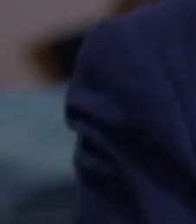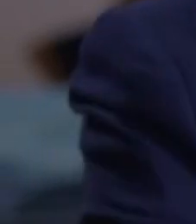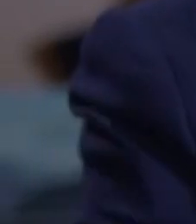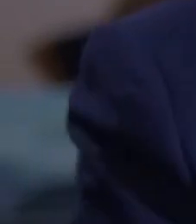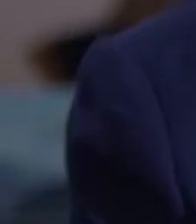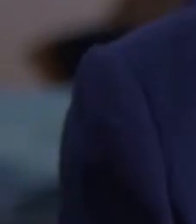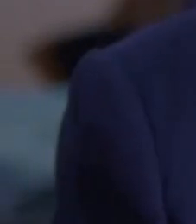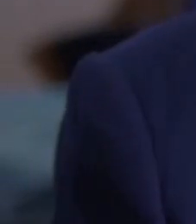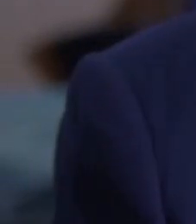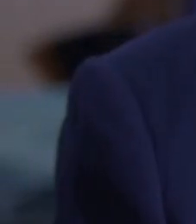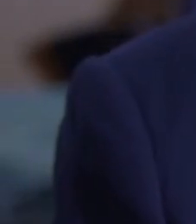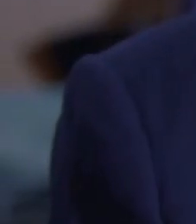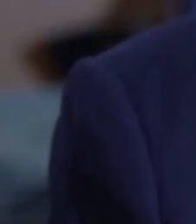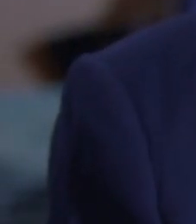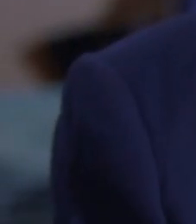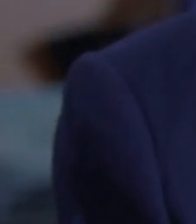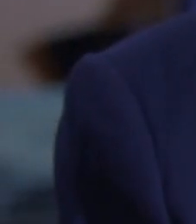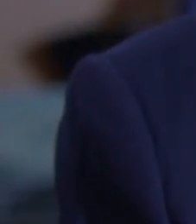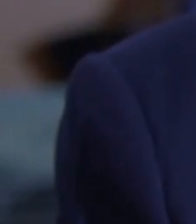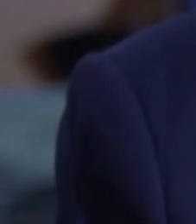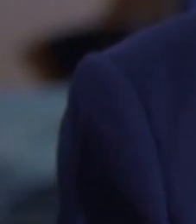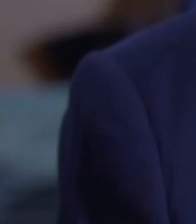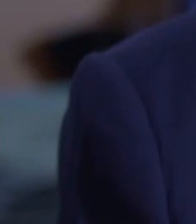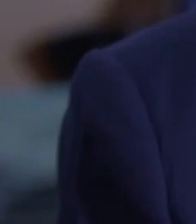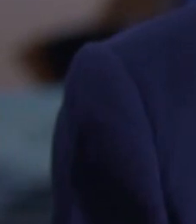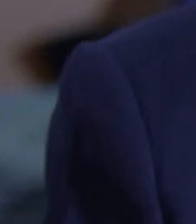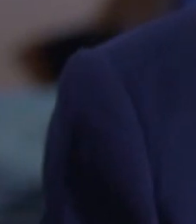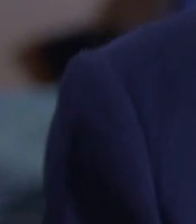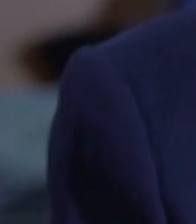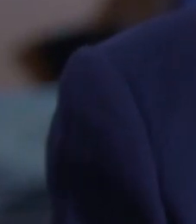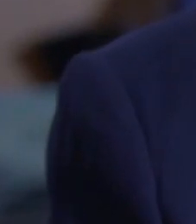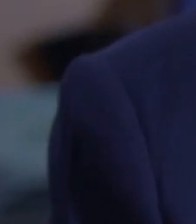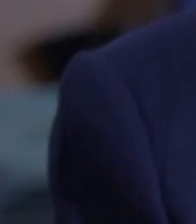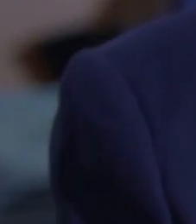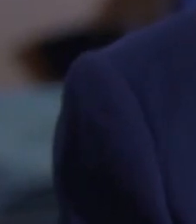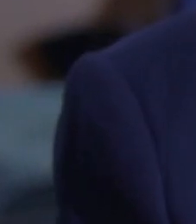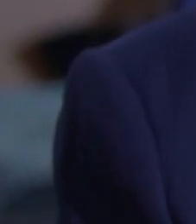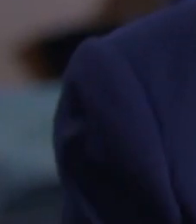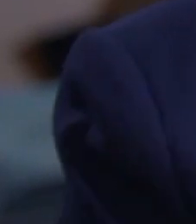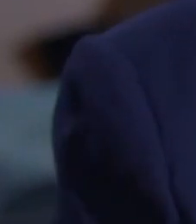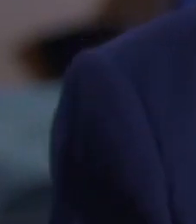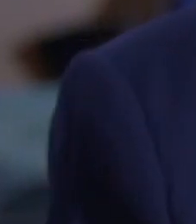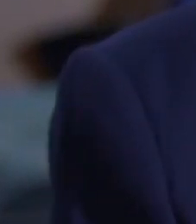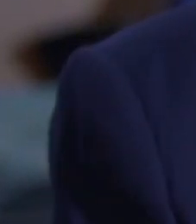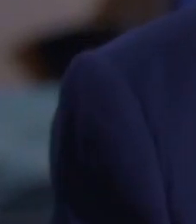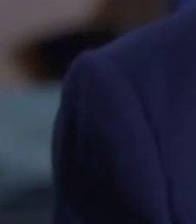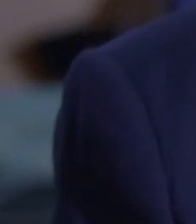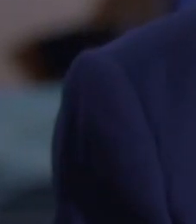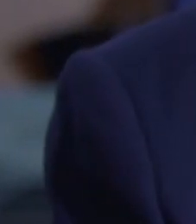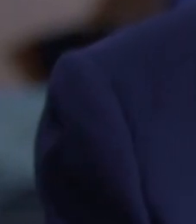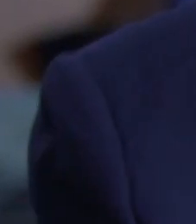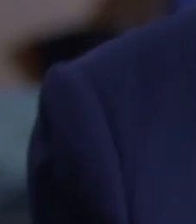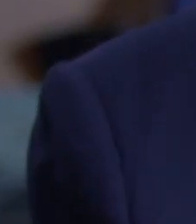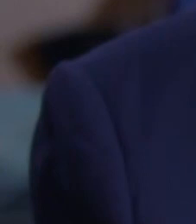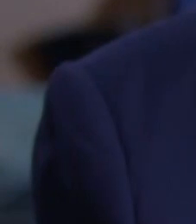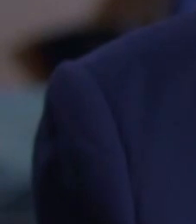האלה, הגענו להסכמות תוכן אידיאולוגיות עם תקווה חדשה, באופן שאפשר לרוץ ביחד, יש לנו מצע מסודר